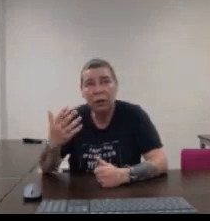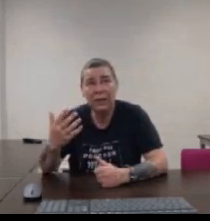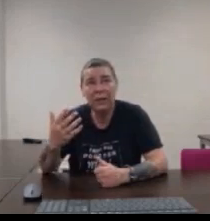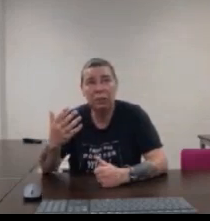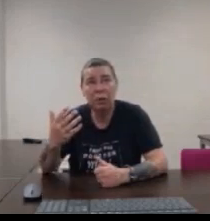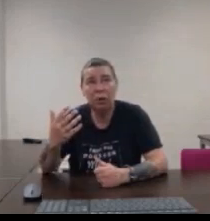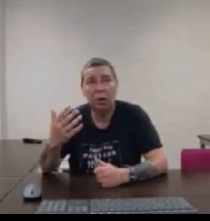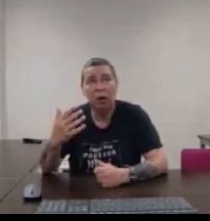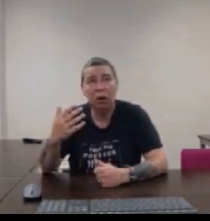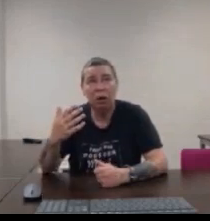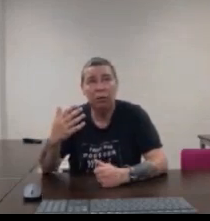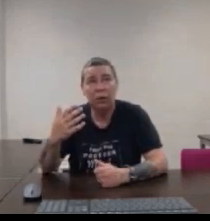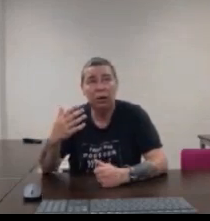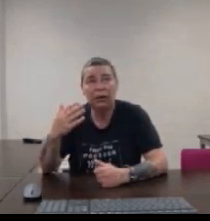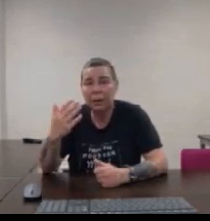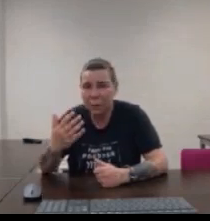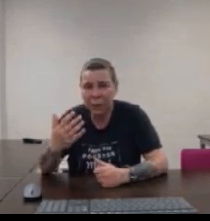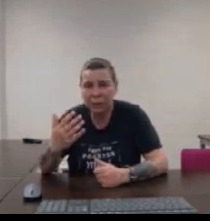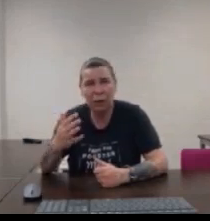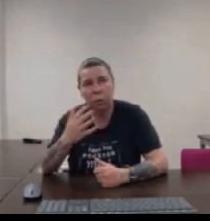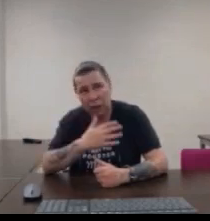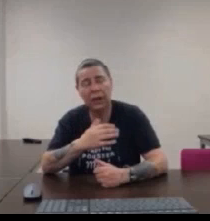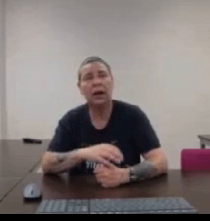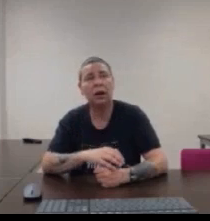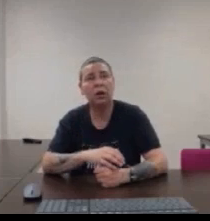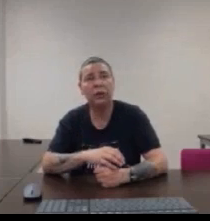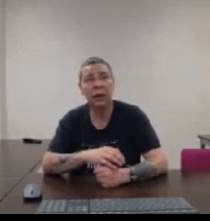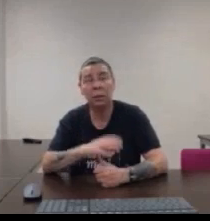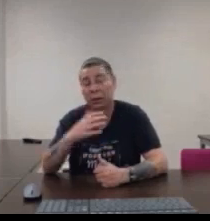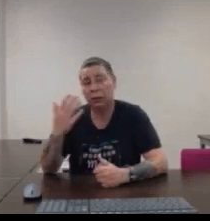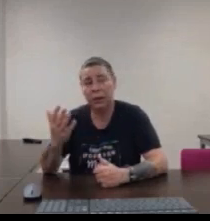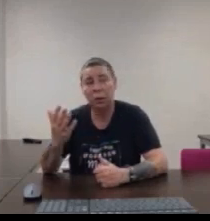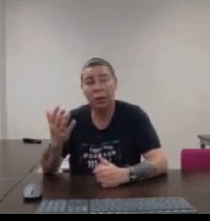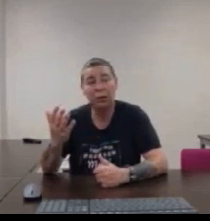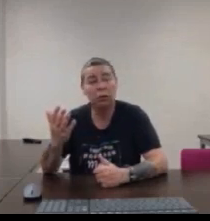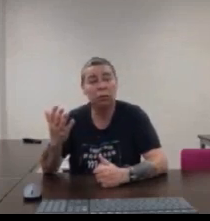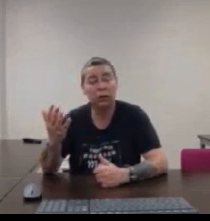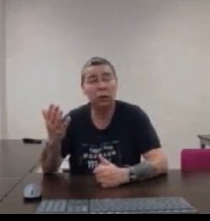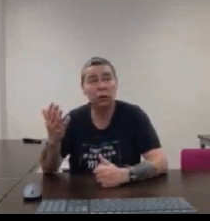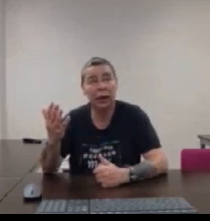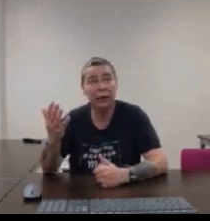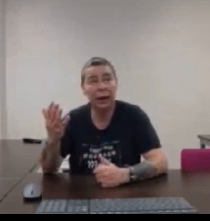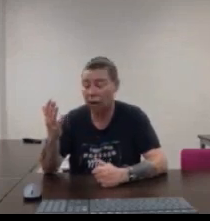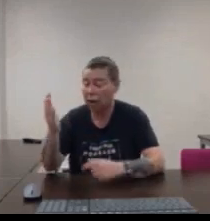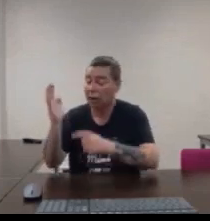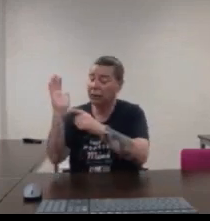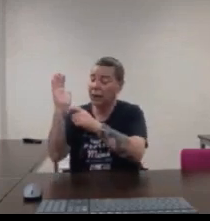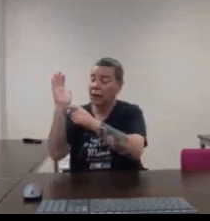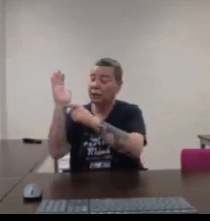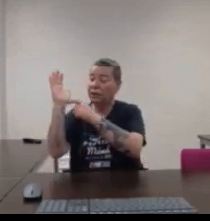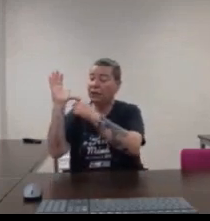un phénomène relativement simple à prévenir, on y reviendra tout à l'heure, parce que finalement la prévention de ce syndrome du canal